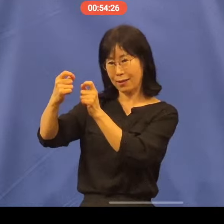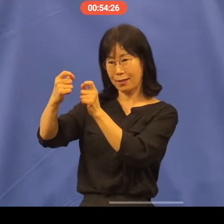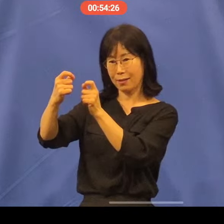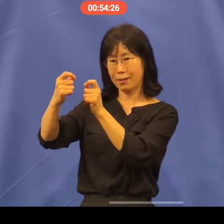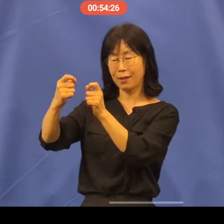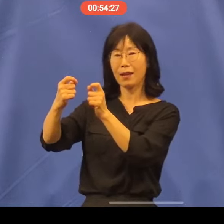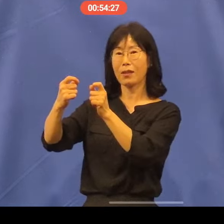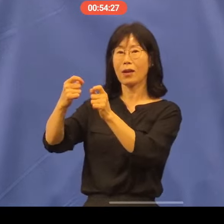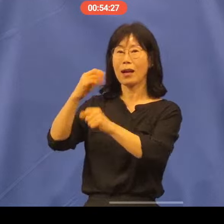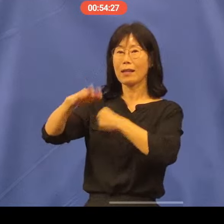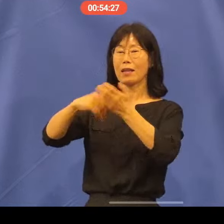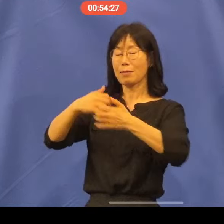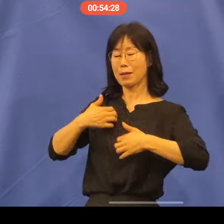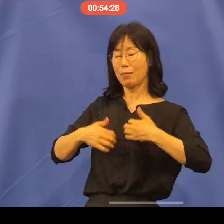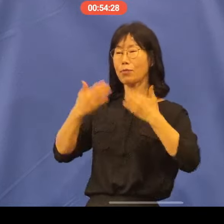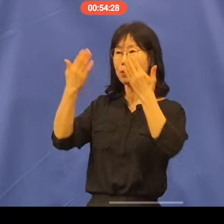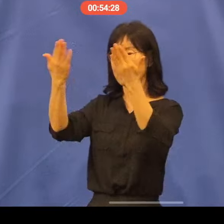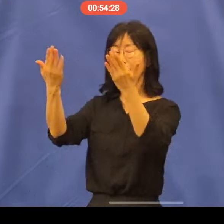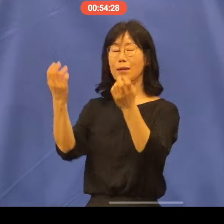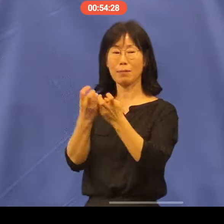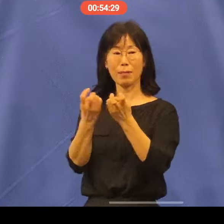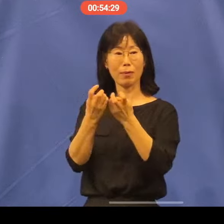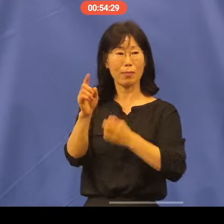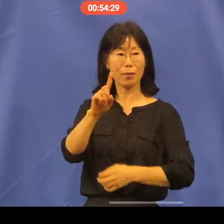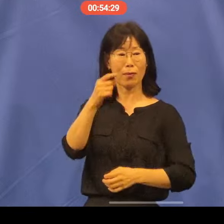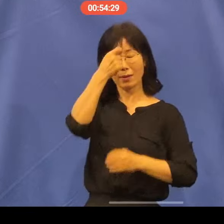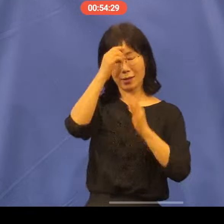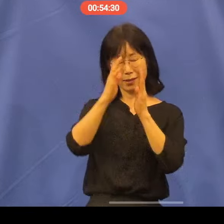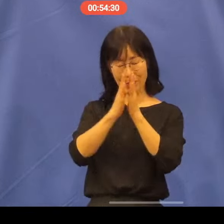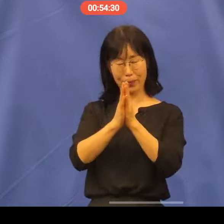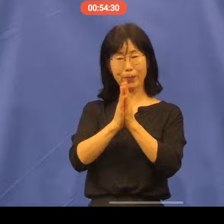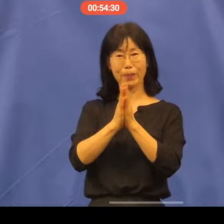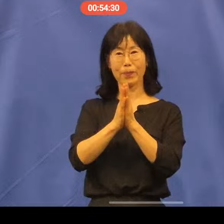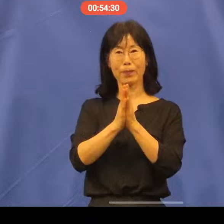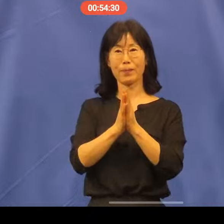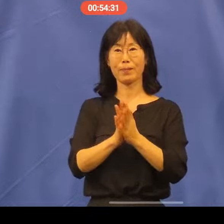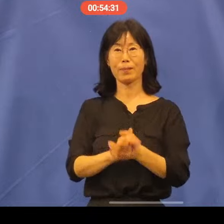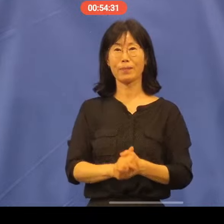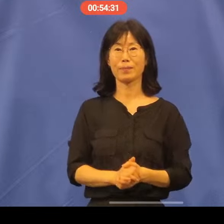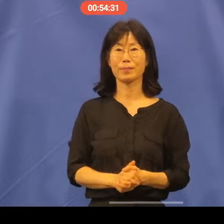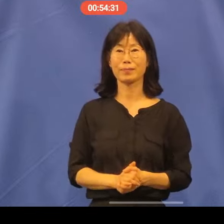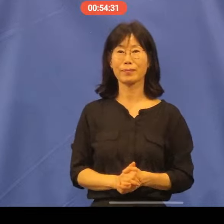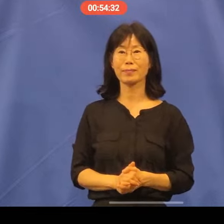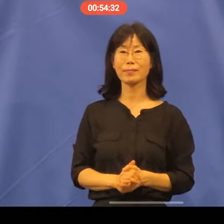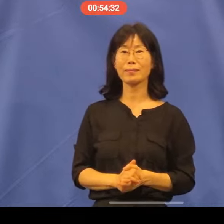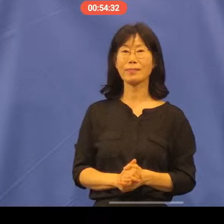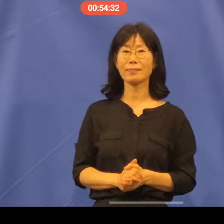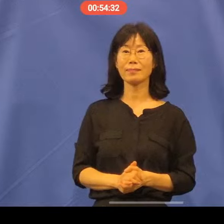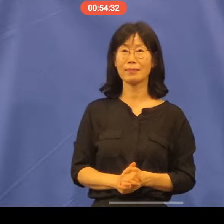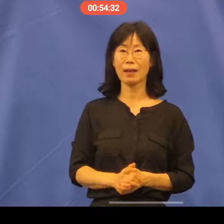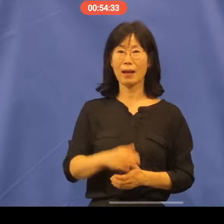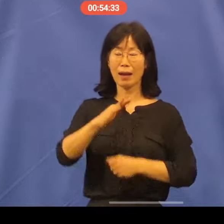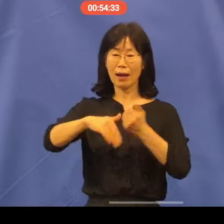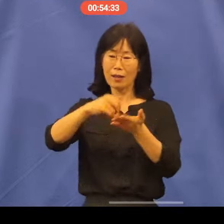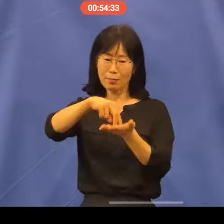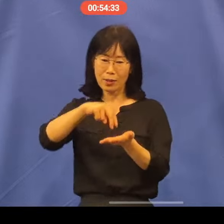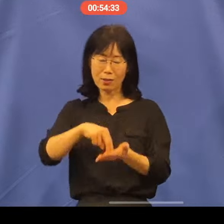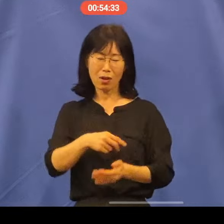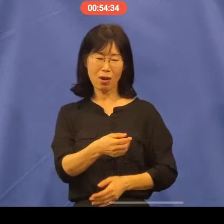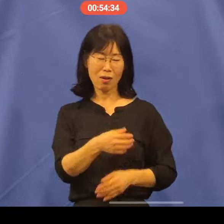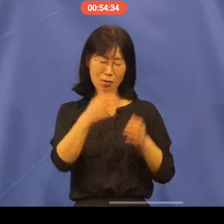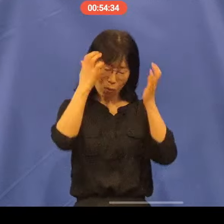하나님이 기뻐하시는 일이에요. 아, 너 대단하다. 너가 이런 상황에, 이런 어려움 속에서도